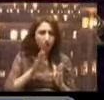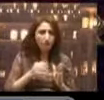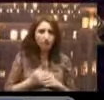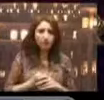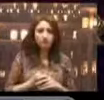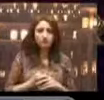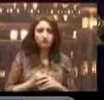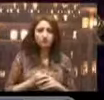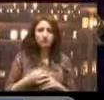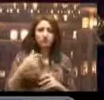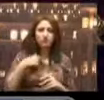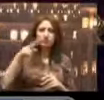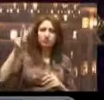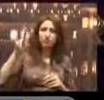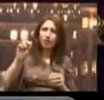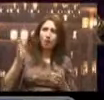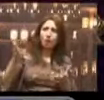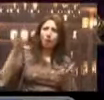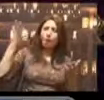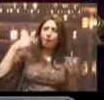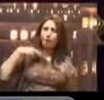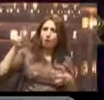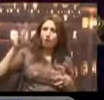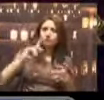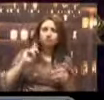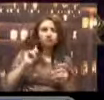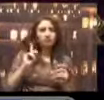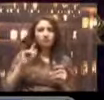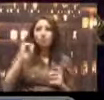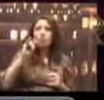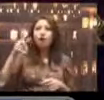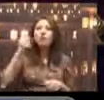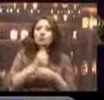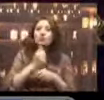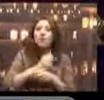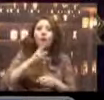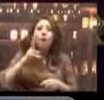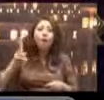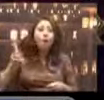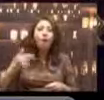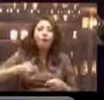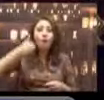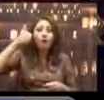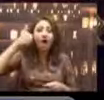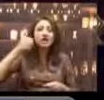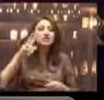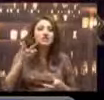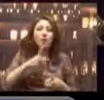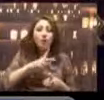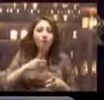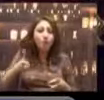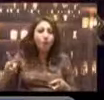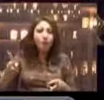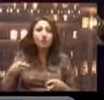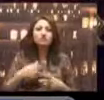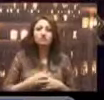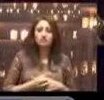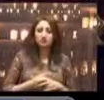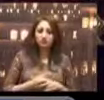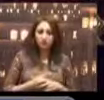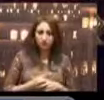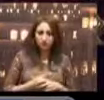ما انبهرش ببني ادم زياده، انبهر باللي بيعمله، او اتفاعل ايا كان معنى التفاعل